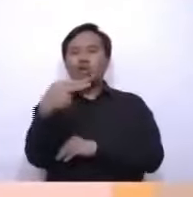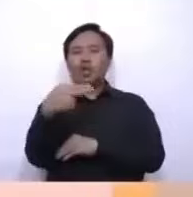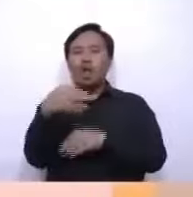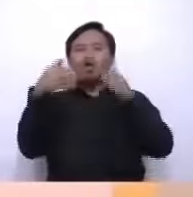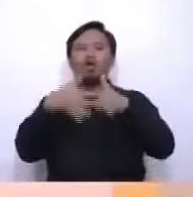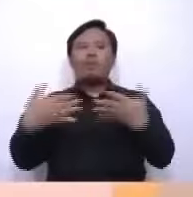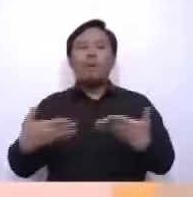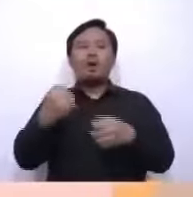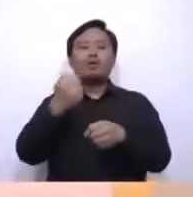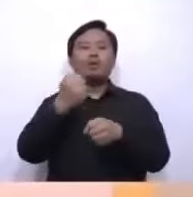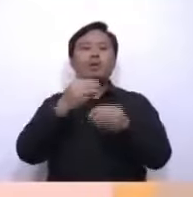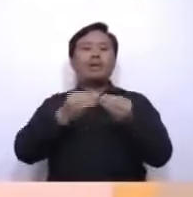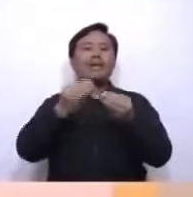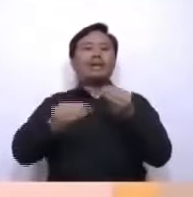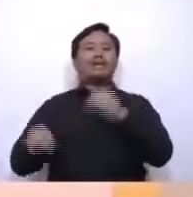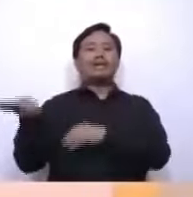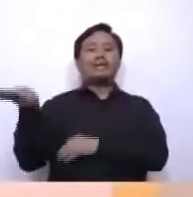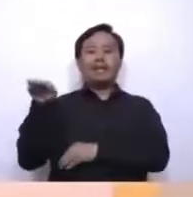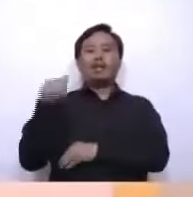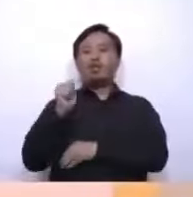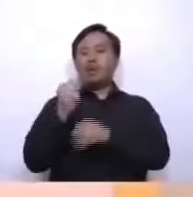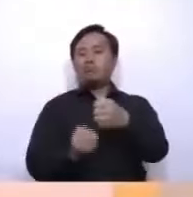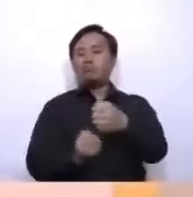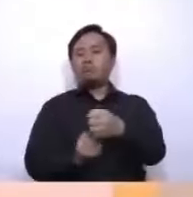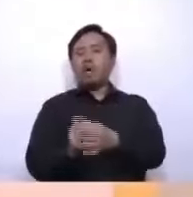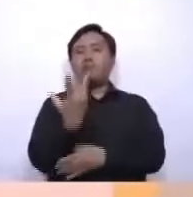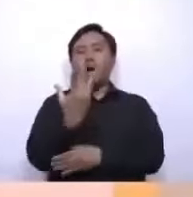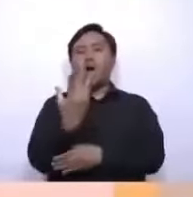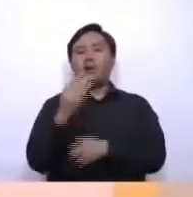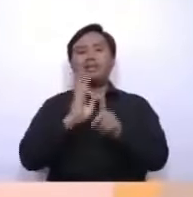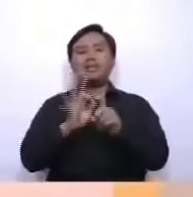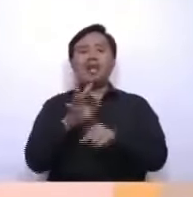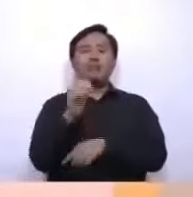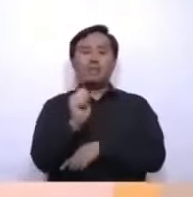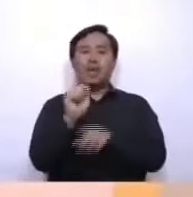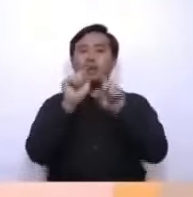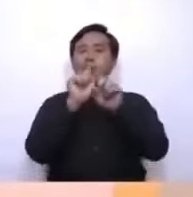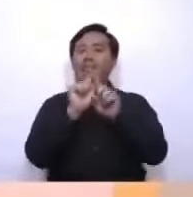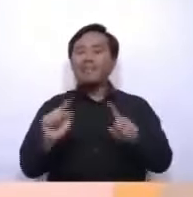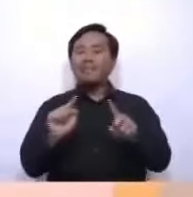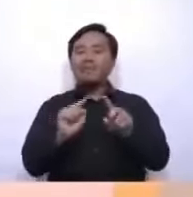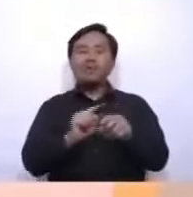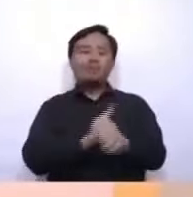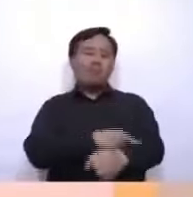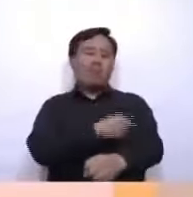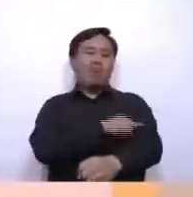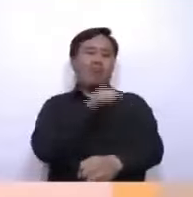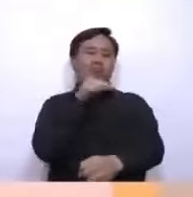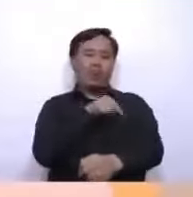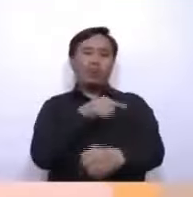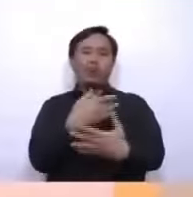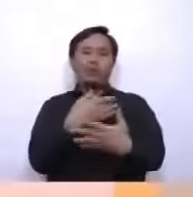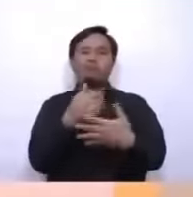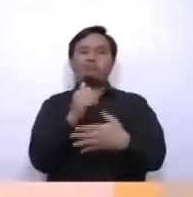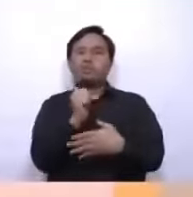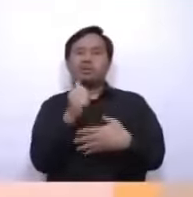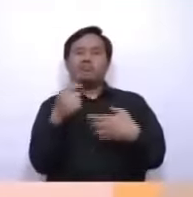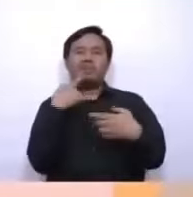Z, untuk mengembangkan diri di arena digital. Tetapi seluruh bakat itu akan menjadi